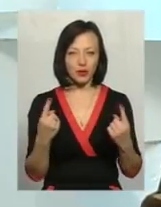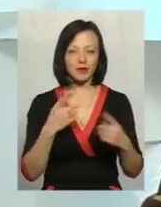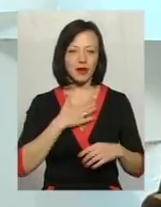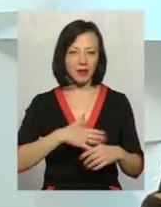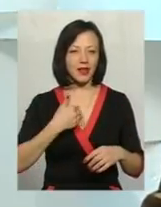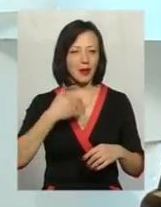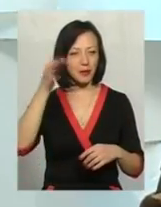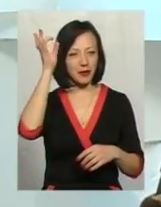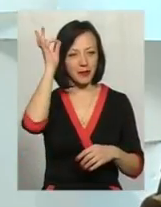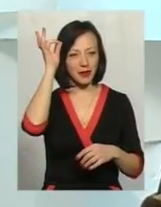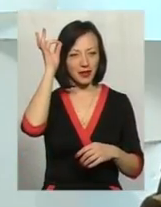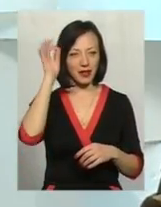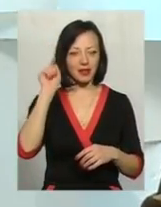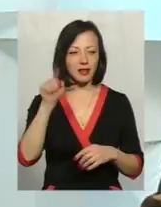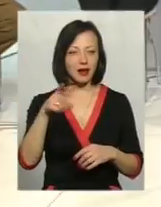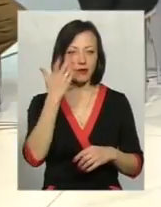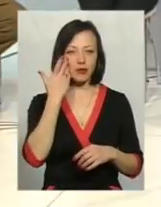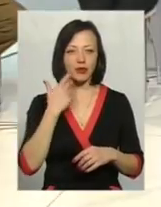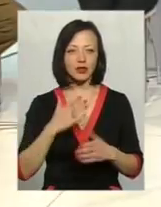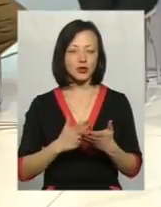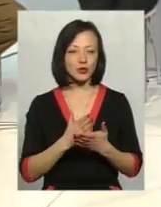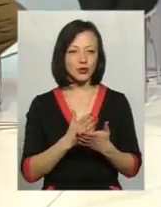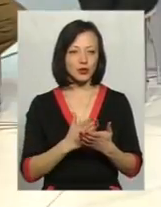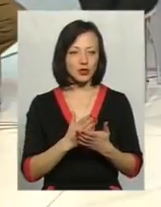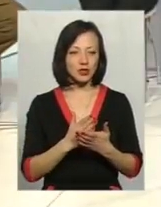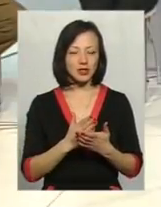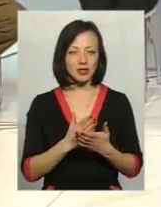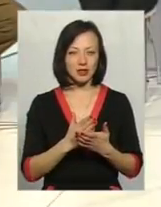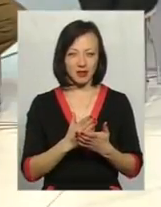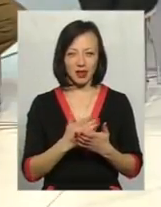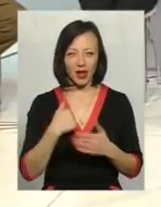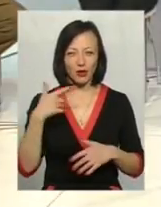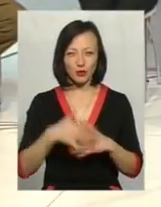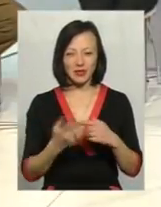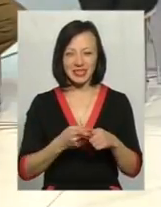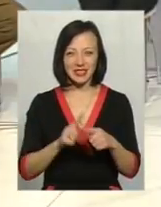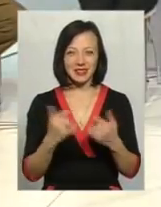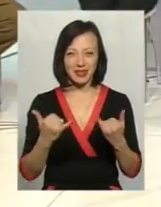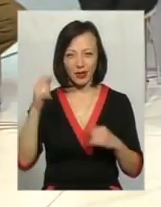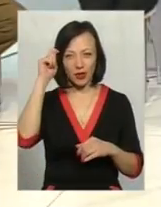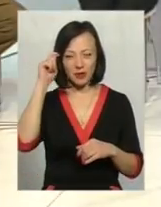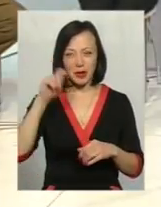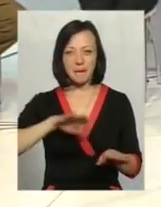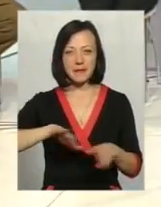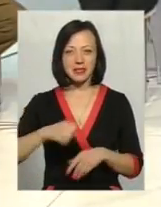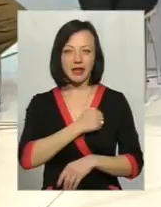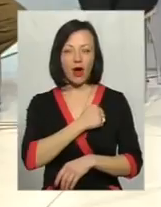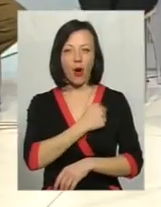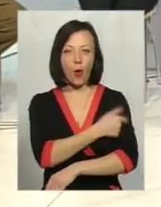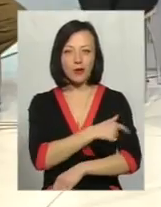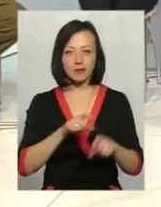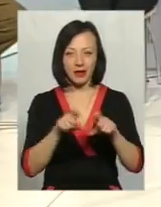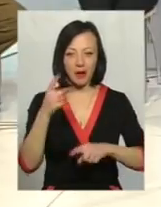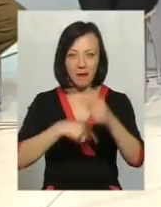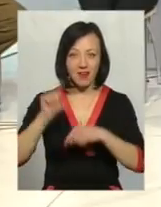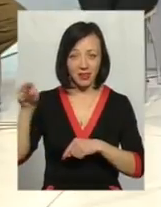Приємно. Я пам'ятаю, там, коли служили, настільки... Я розумію цих хлопців, які зараз після госпіталя повертаються